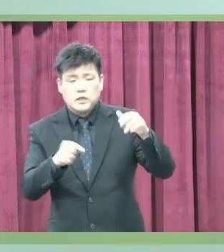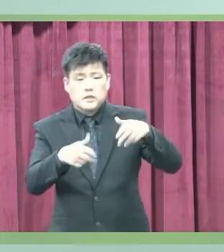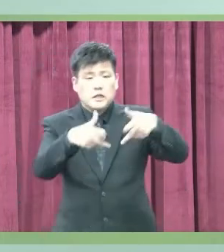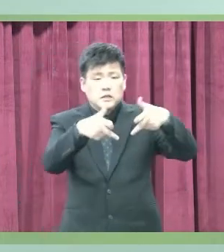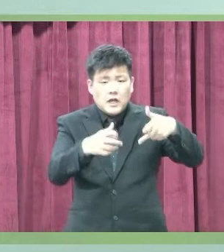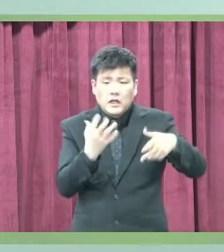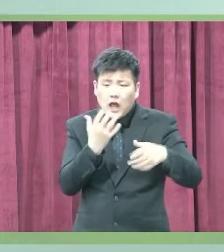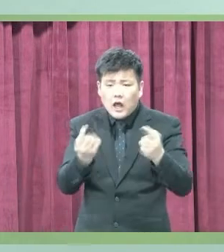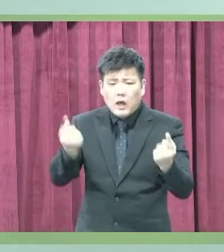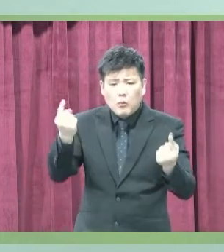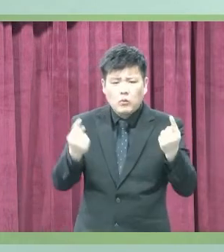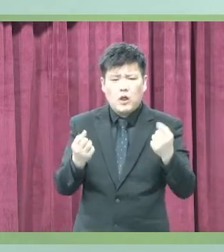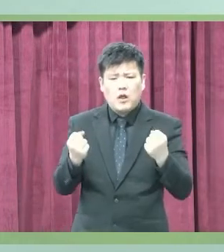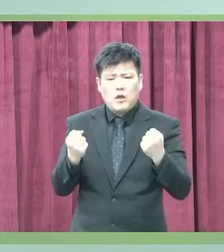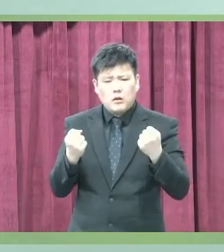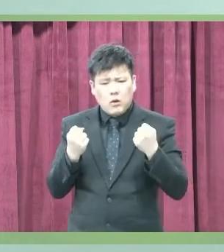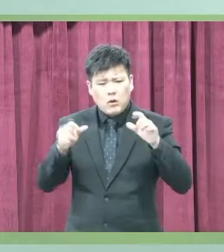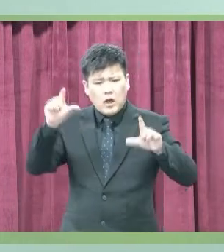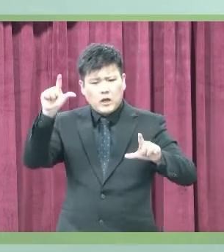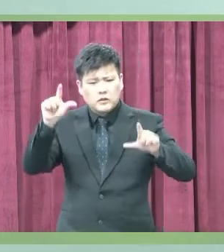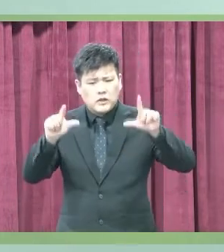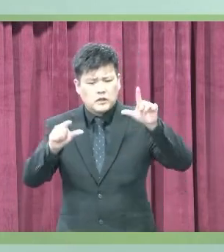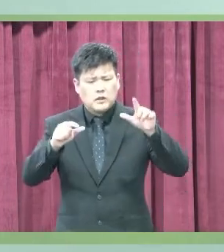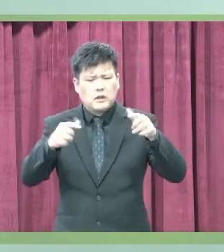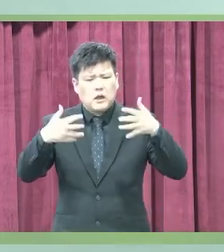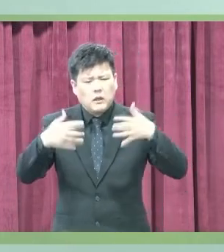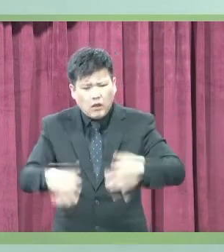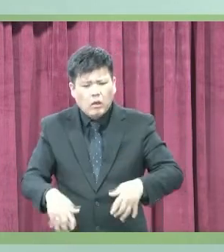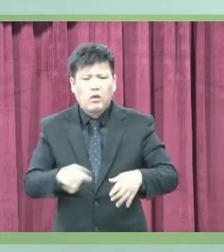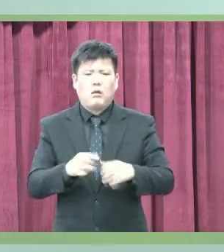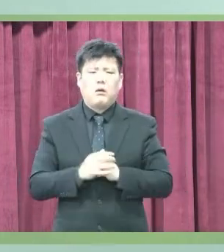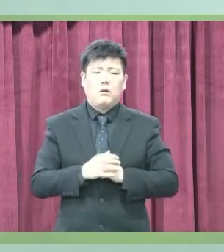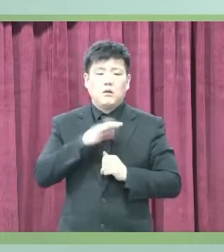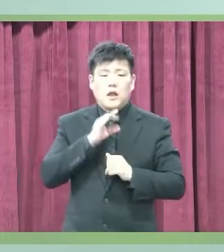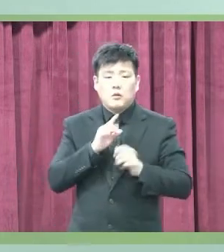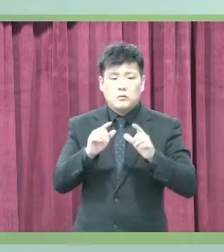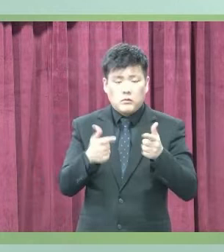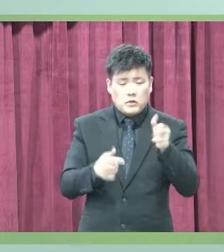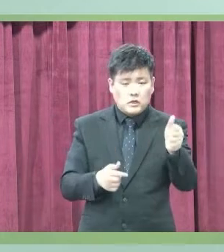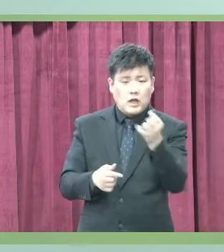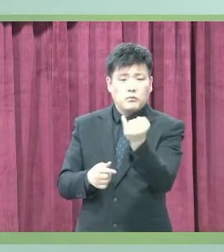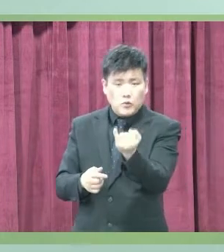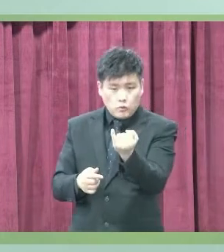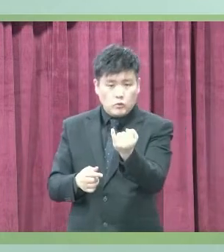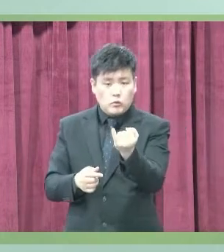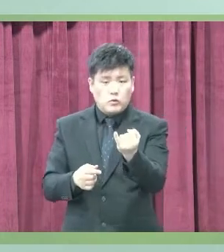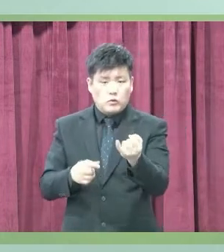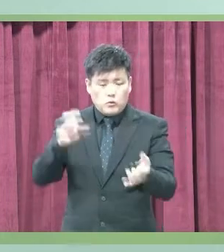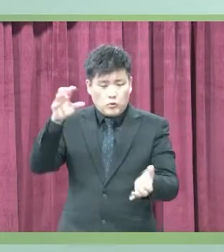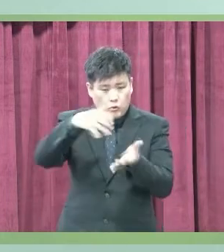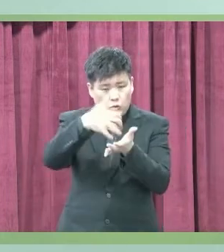비해 건강 상태가 취약함을 보이고 있습니다. 연령뿐만이 아니라 성별도 표준화하여 장애